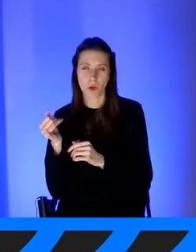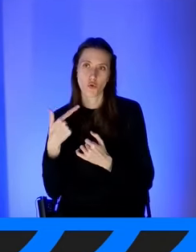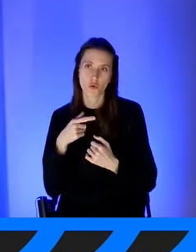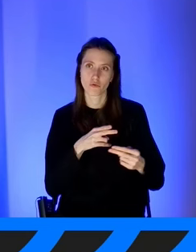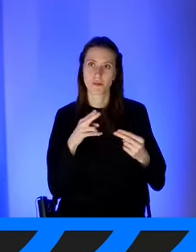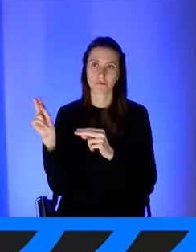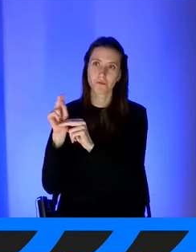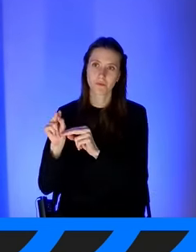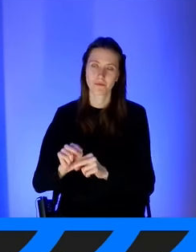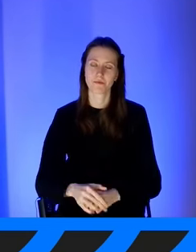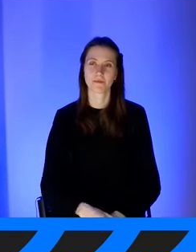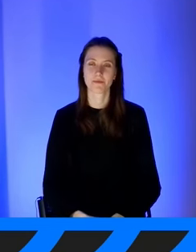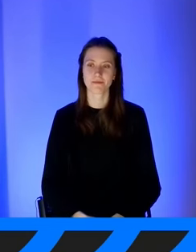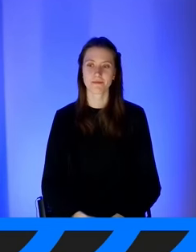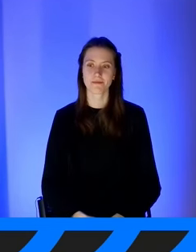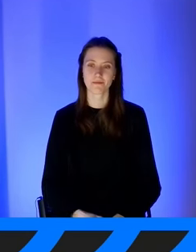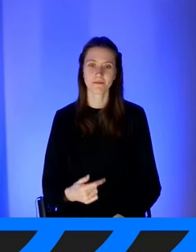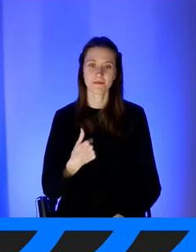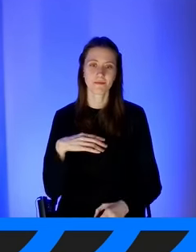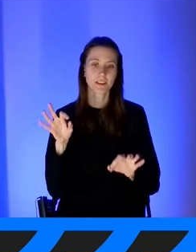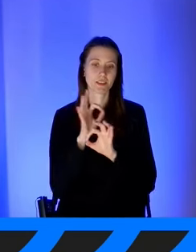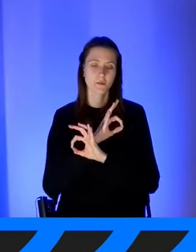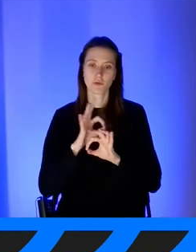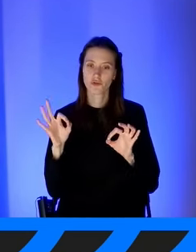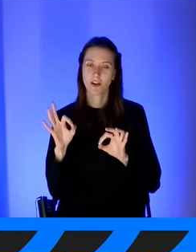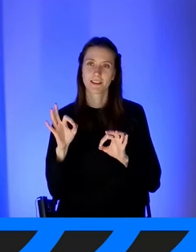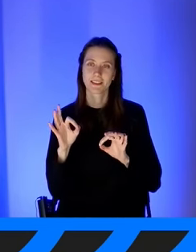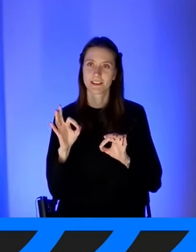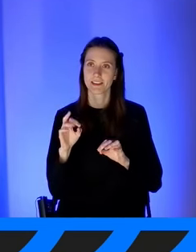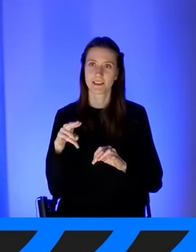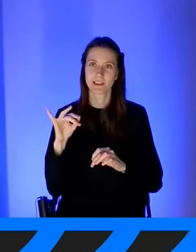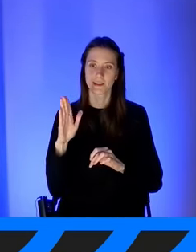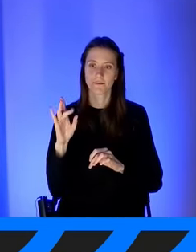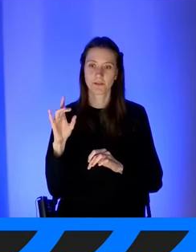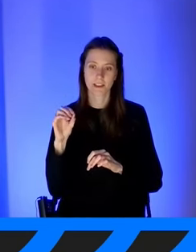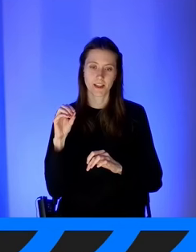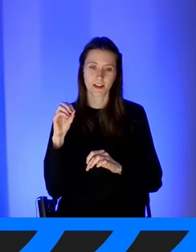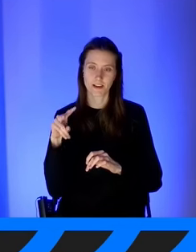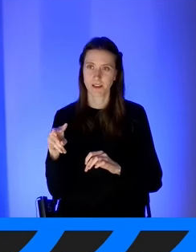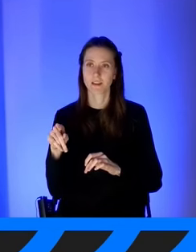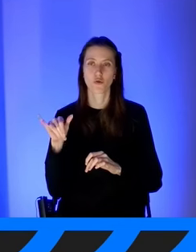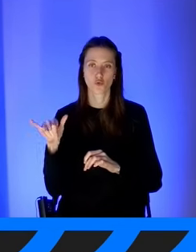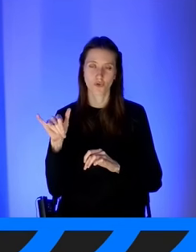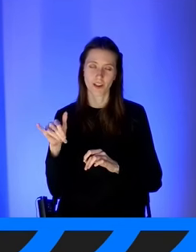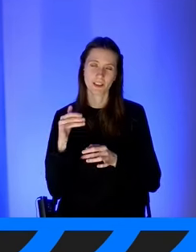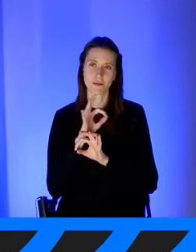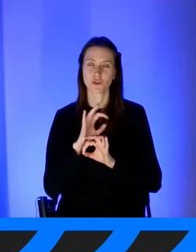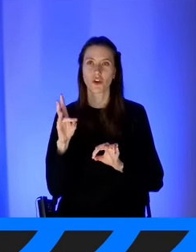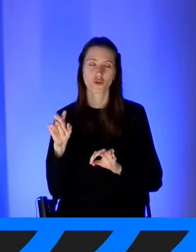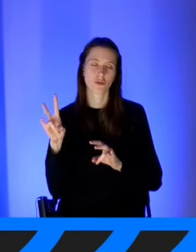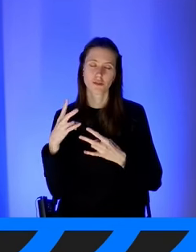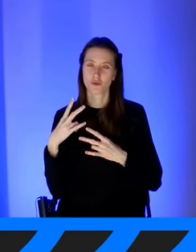кстати, я скажу, что совершенно замечательный DevRel у ребят, но не злоупотребляйте, конечно, внимание. Я думаю, на этом